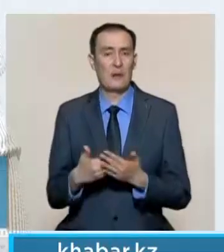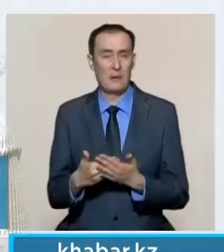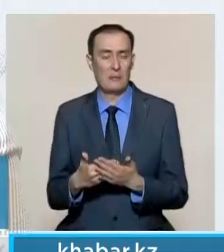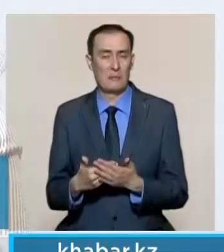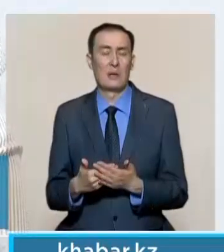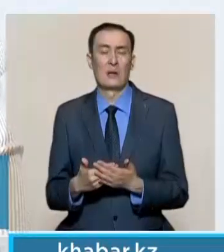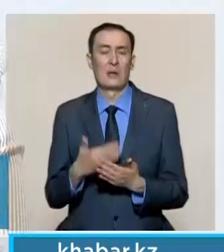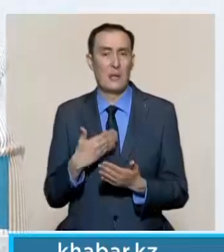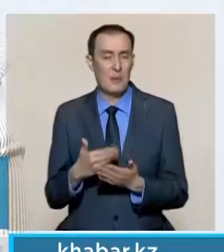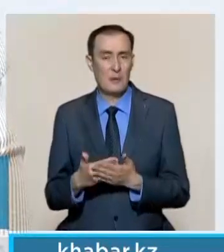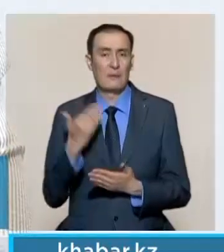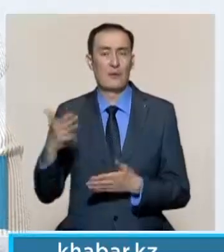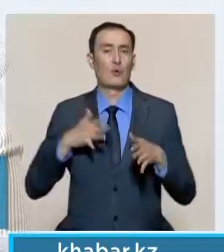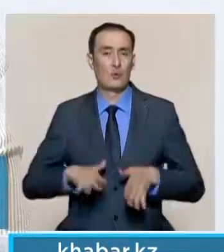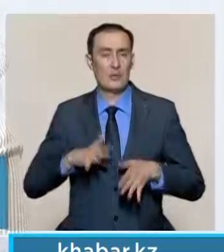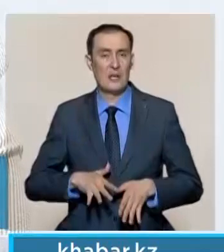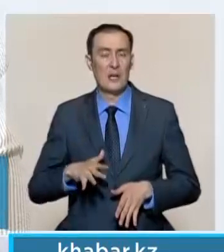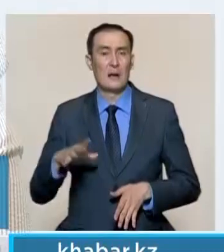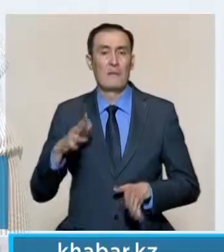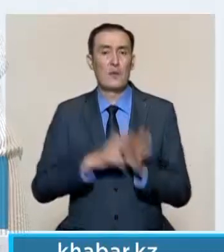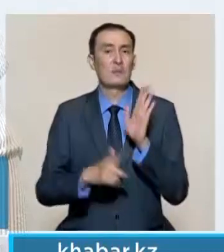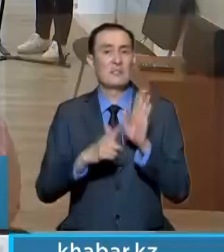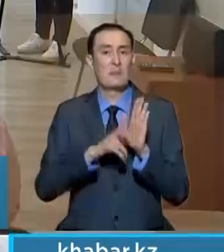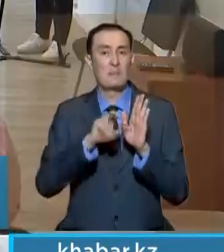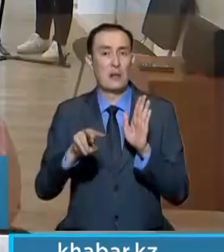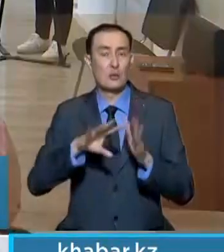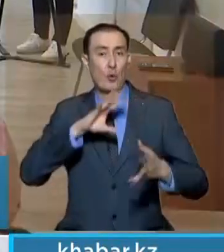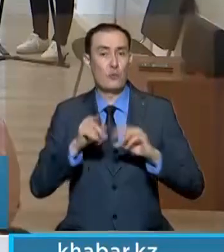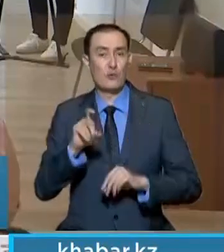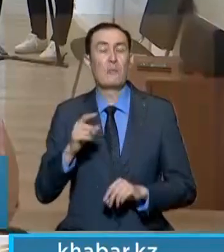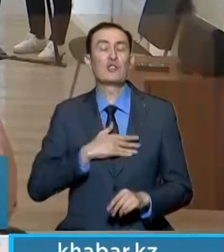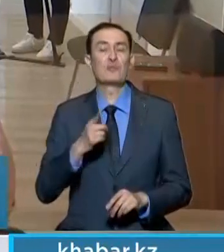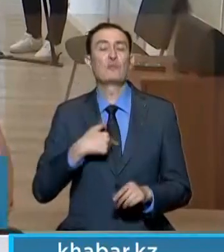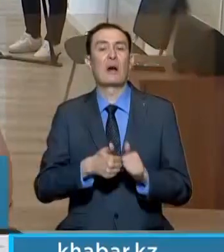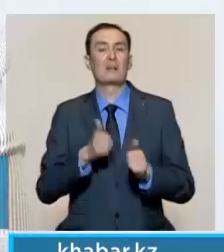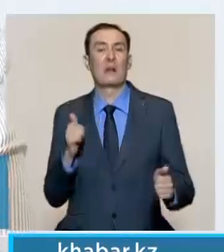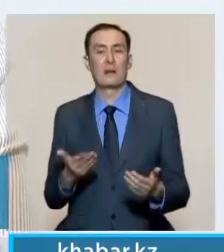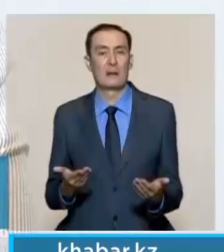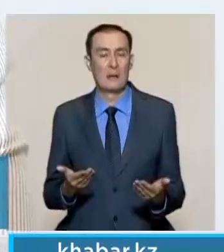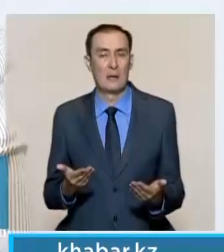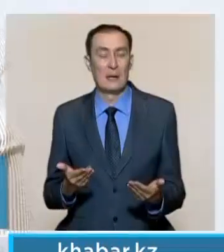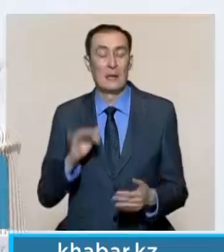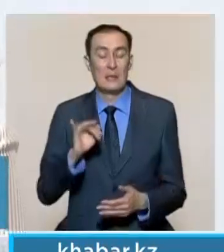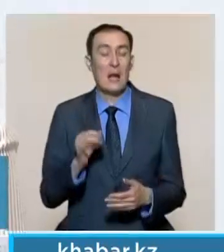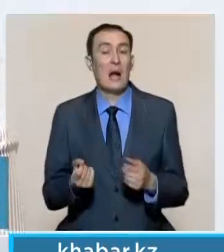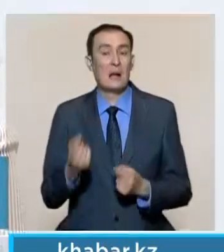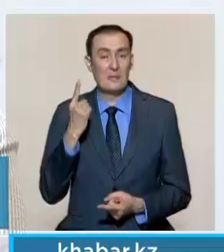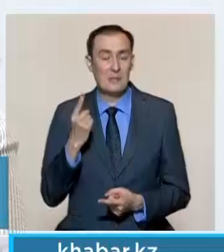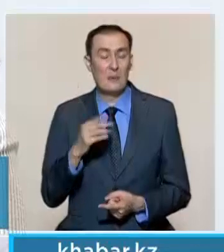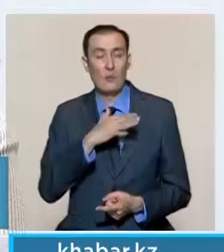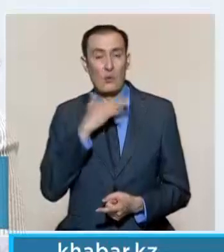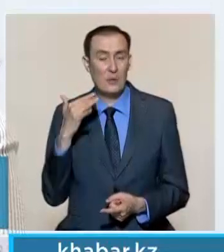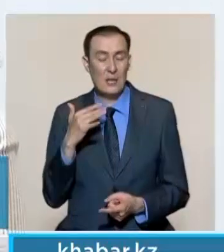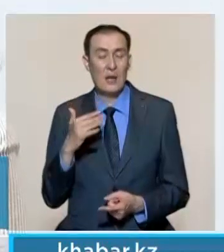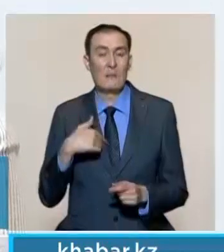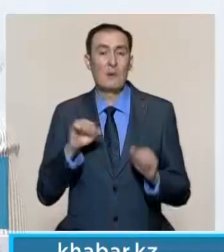в Грузии 87 баллов из 100. Ну, почему мы отстаем? И оказывается, многие